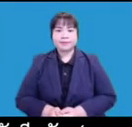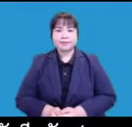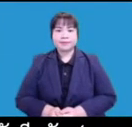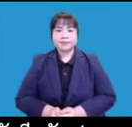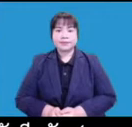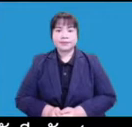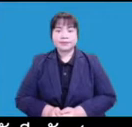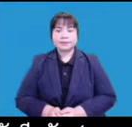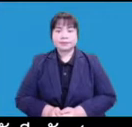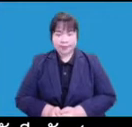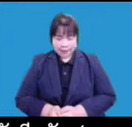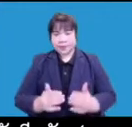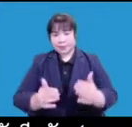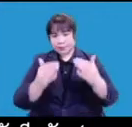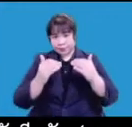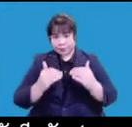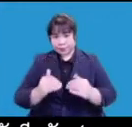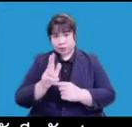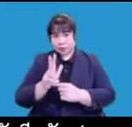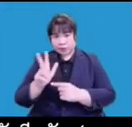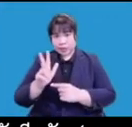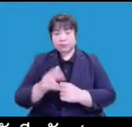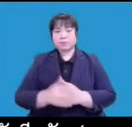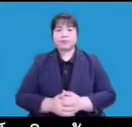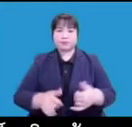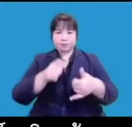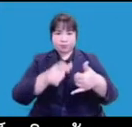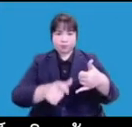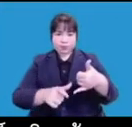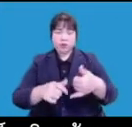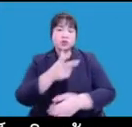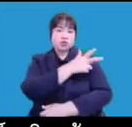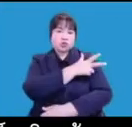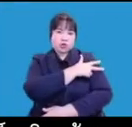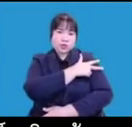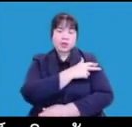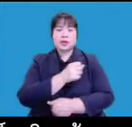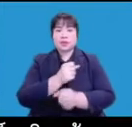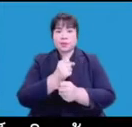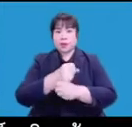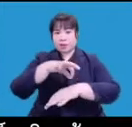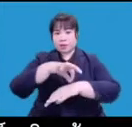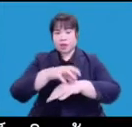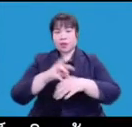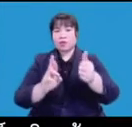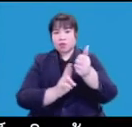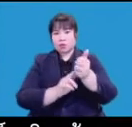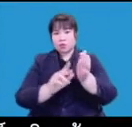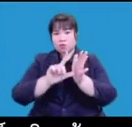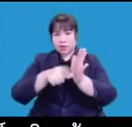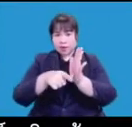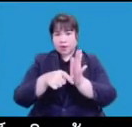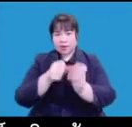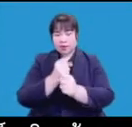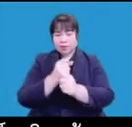ครับท่านต่อมานะครับท่านดร.วันฉัตรสุวรรณกิตตินะครับรักษาการในตำแหน่งรองเลขาธิการสภาพัฒนาการเศรษฐกิ